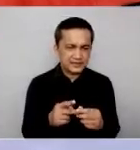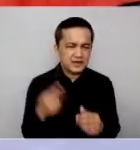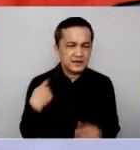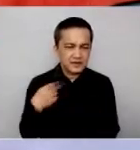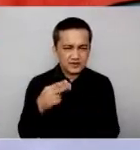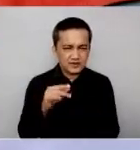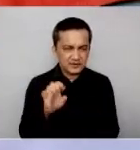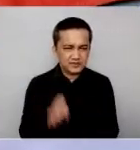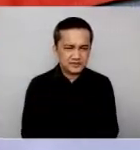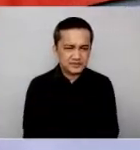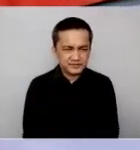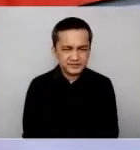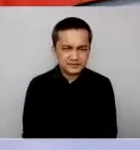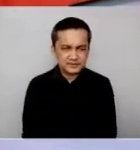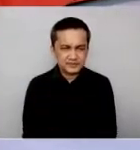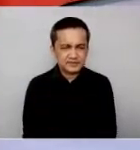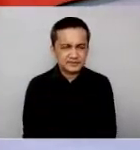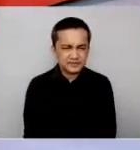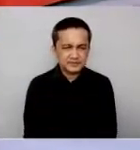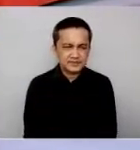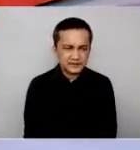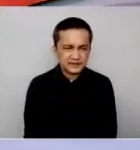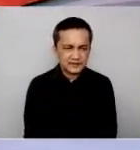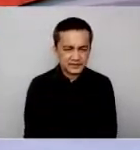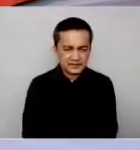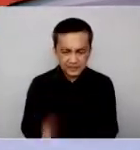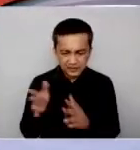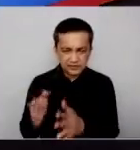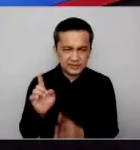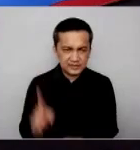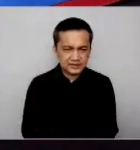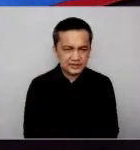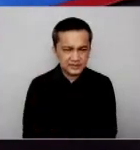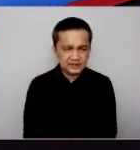mag-practice. Mag-iwan ka po ng isa. Left, right.